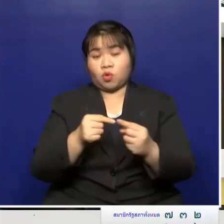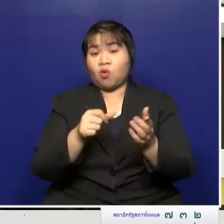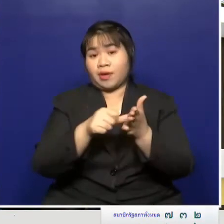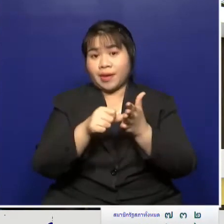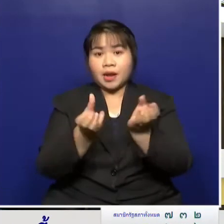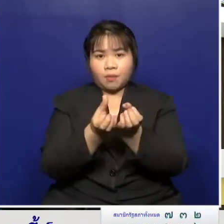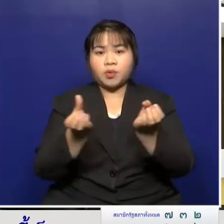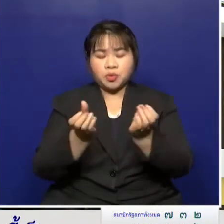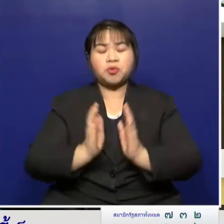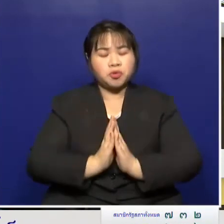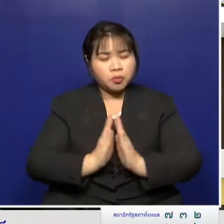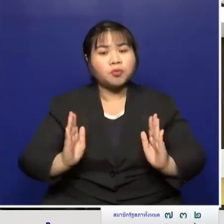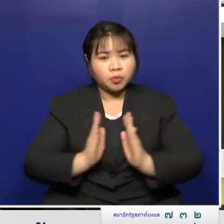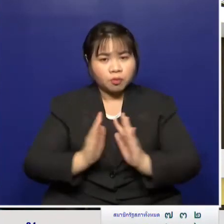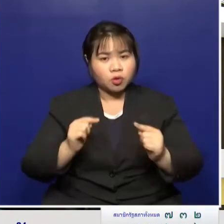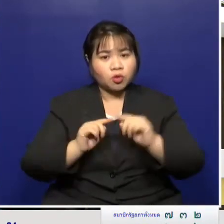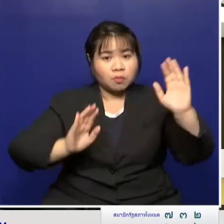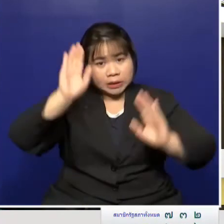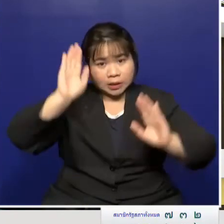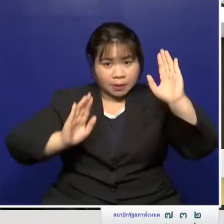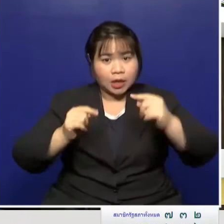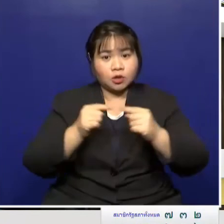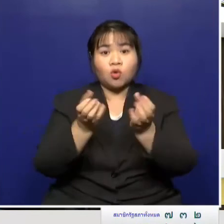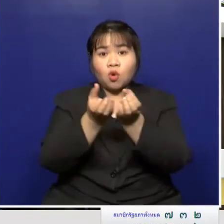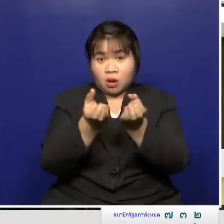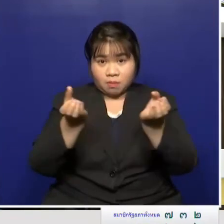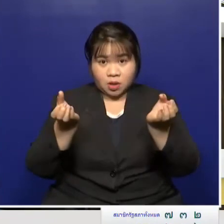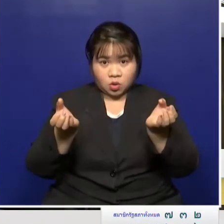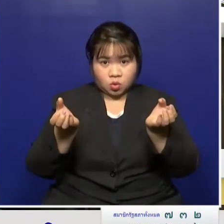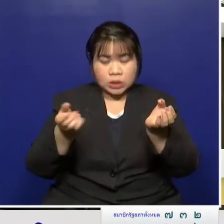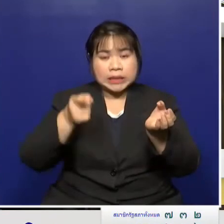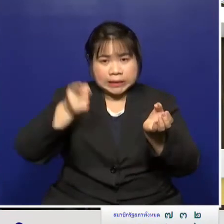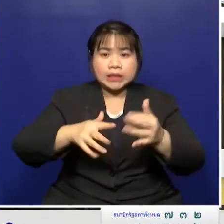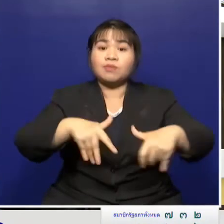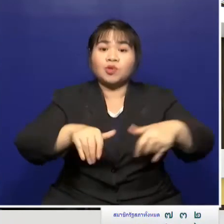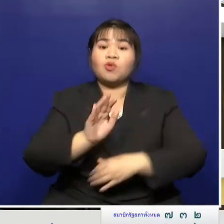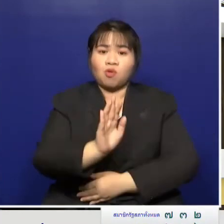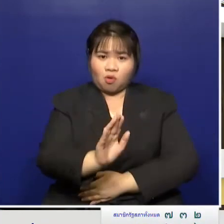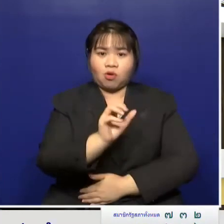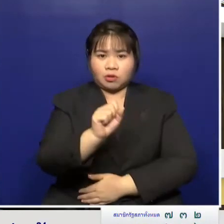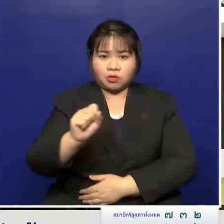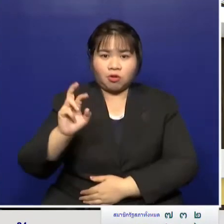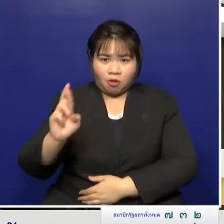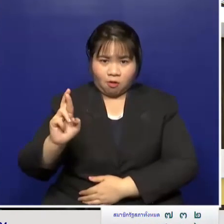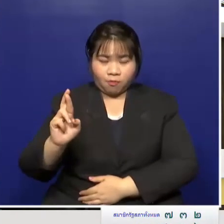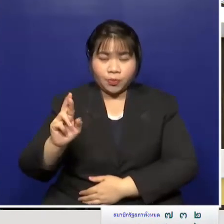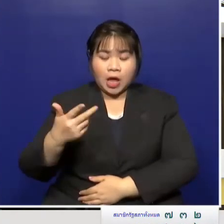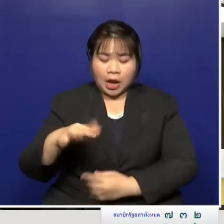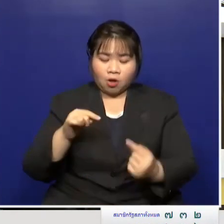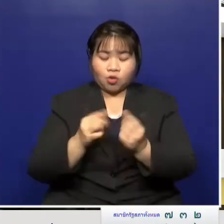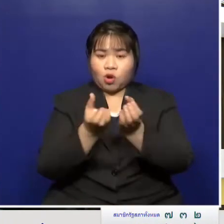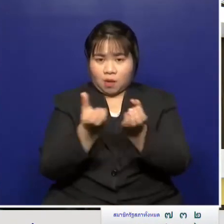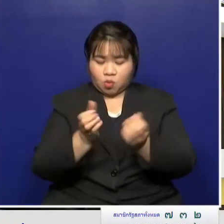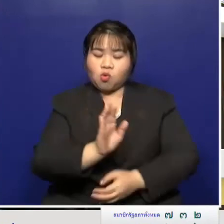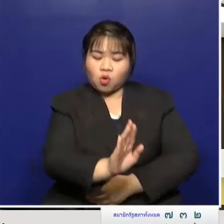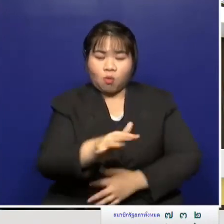ก้ไขรัดตนูนเพื่อใหเป็ประชาที่ประไตเป็รัฐตำนูน โดยประชาชนนะครับคือสาสลอ และเป็รัตนูนของ